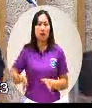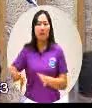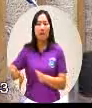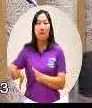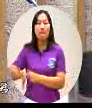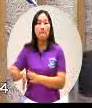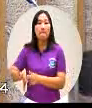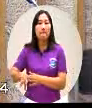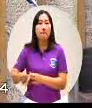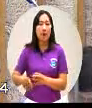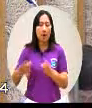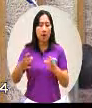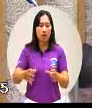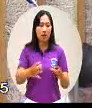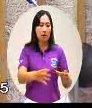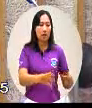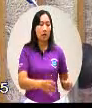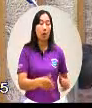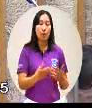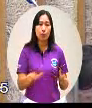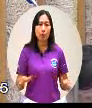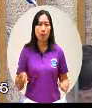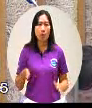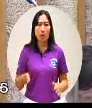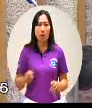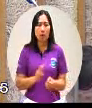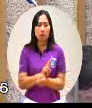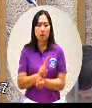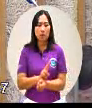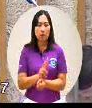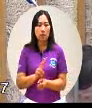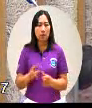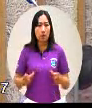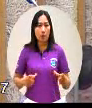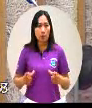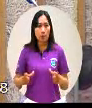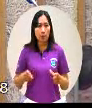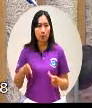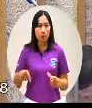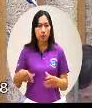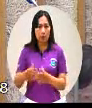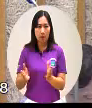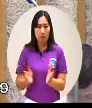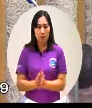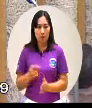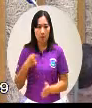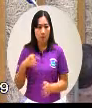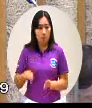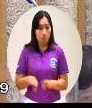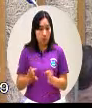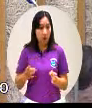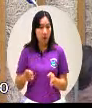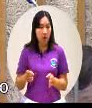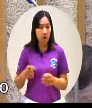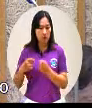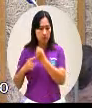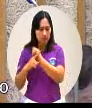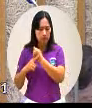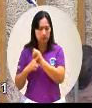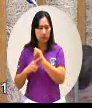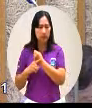来了，应该要做改变，所以我们林园的通检。如韩议员所说，我们已经正式开始啊，我们明年4月会